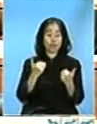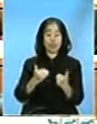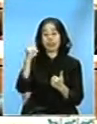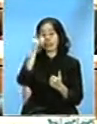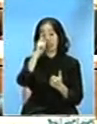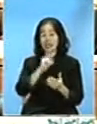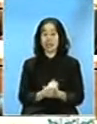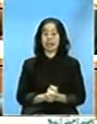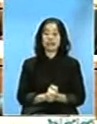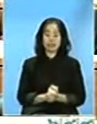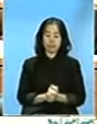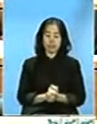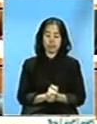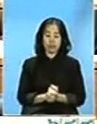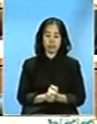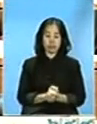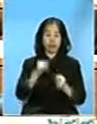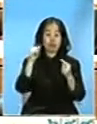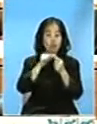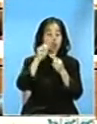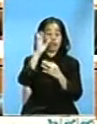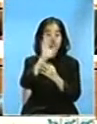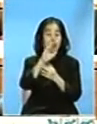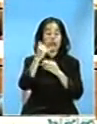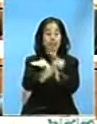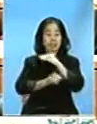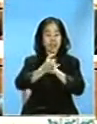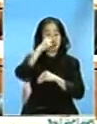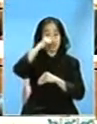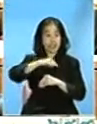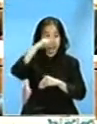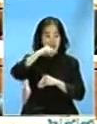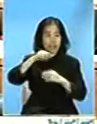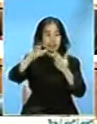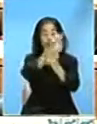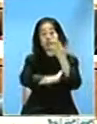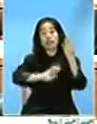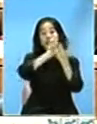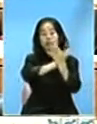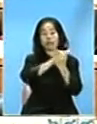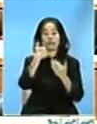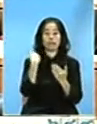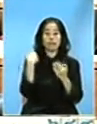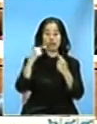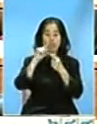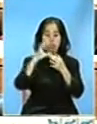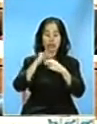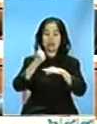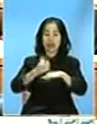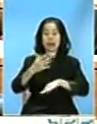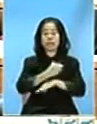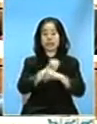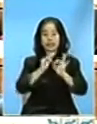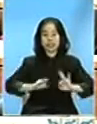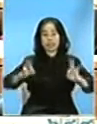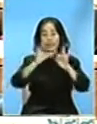ได้ว่าในพื้นที่ของประเทศไทยทั่วทั้งประเทศนั้นมีฐานของกลุ่มการเมืองอยู่ไม่